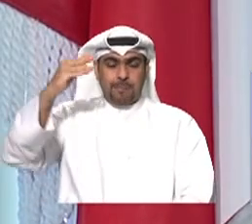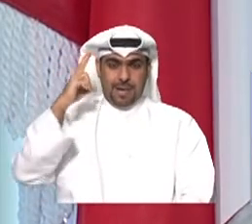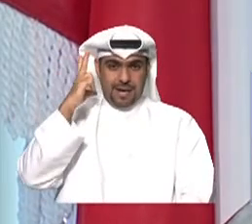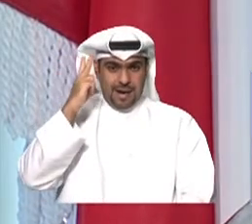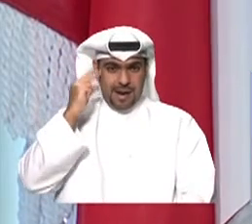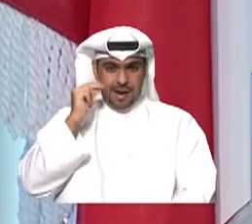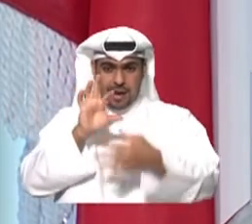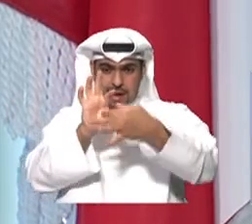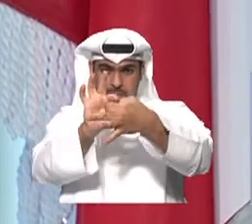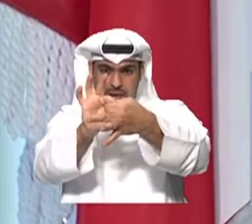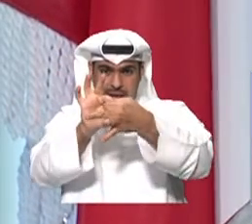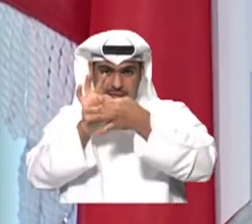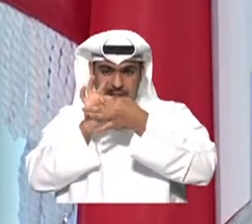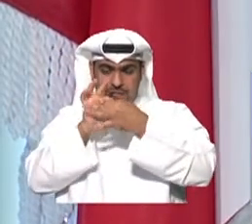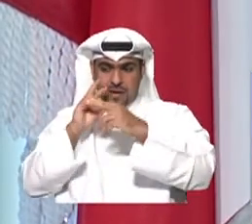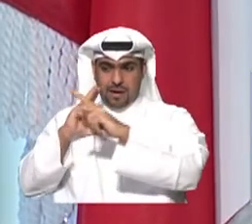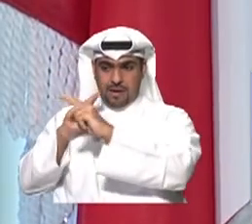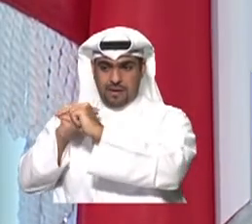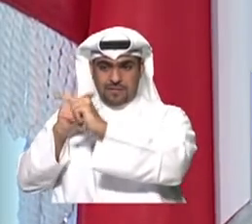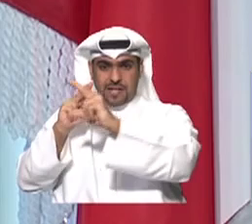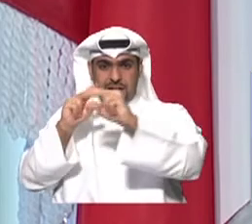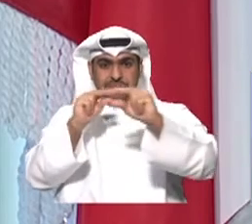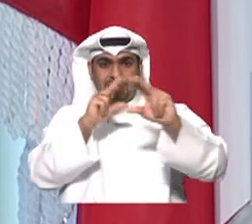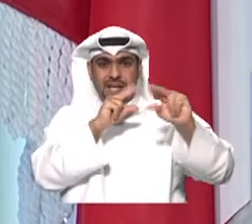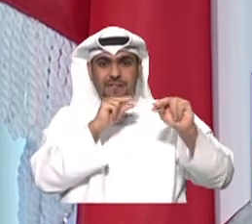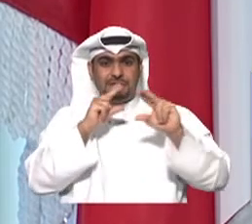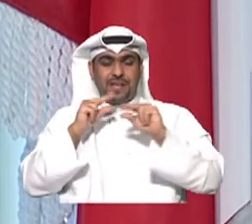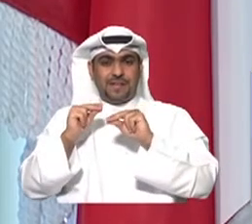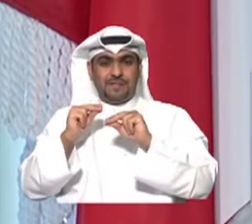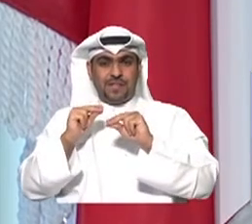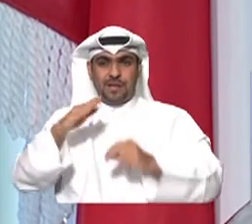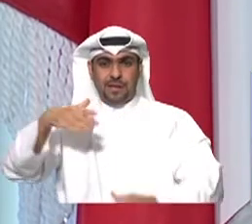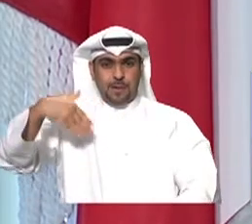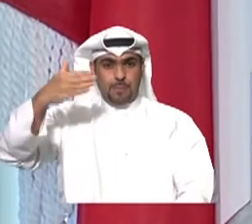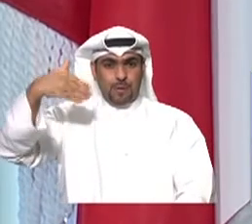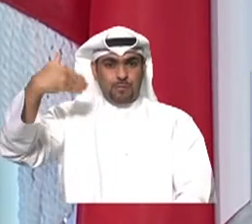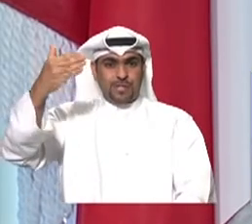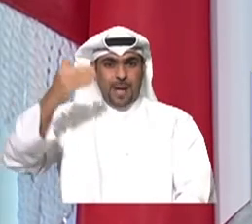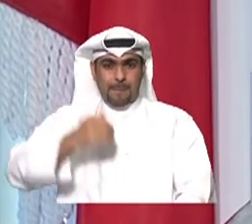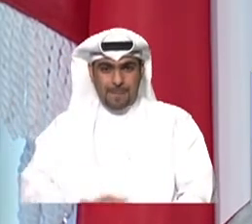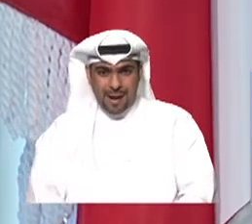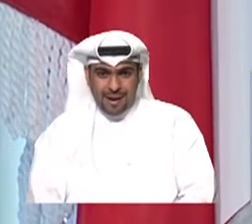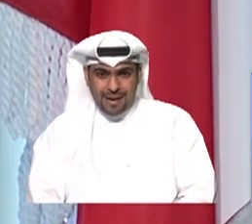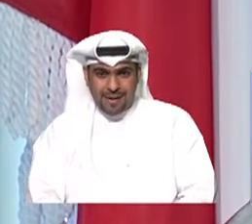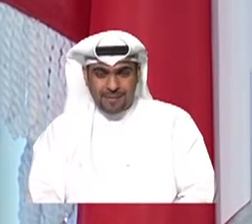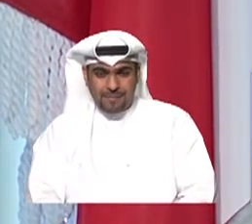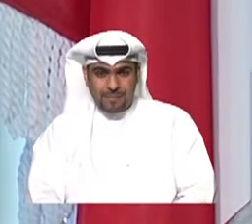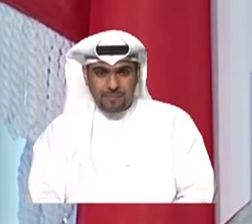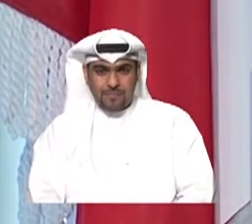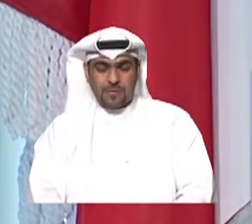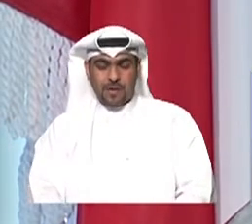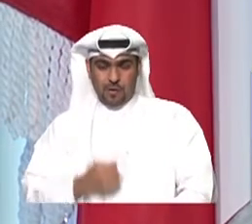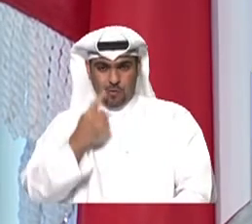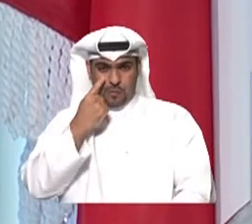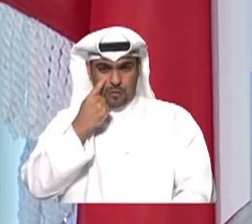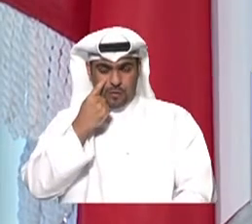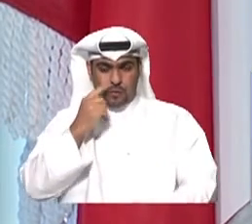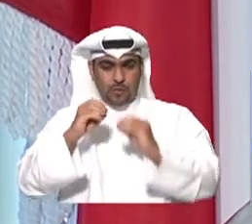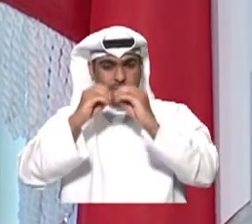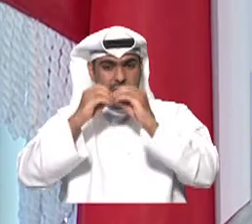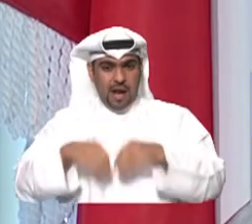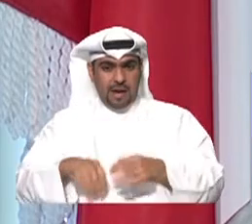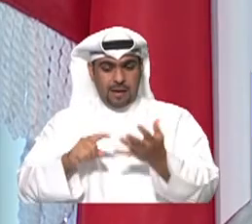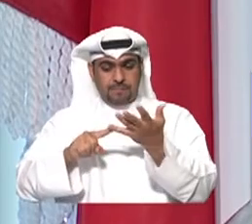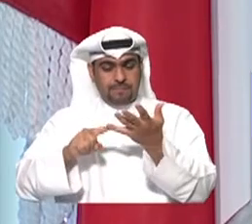عالمي جديد نحو ما يمكن أن يكون عليه مستقبلنا وما يمكننا القيام به لتأمين ذلك